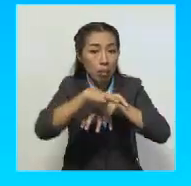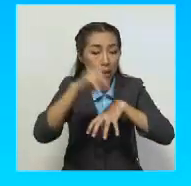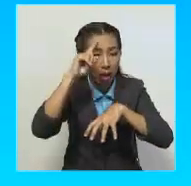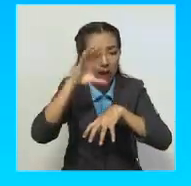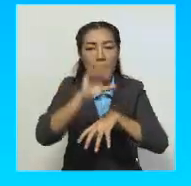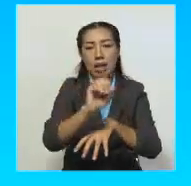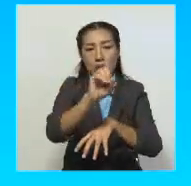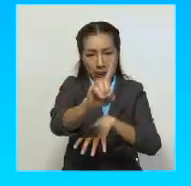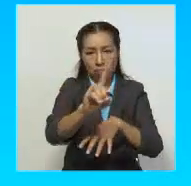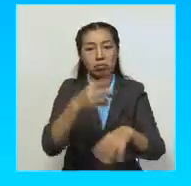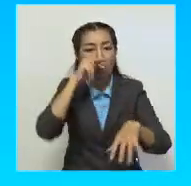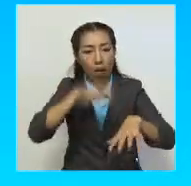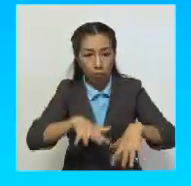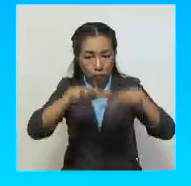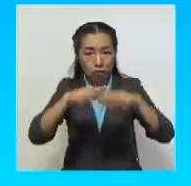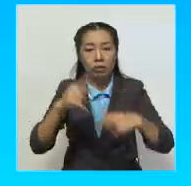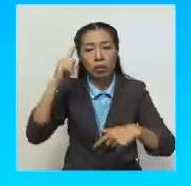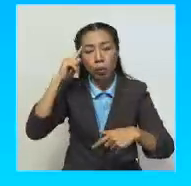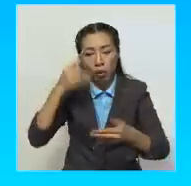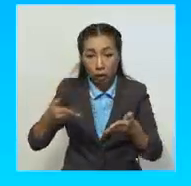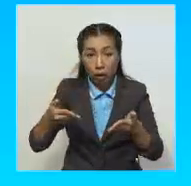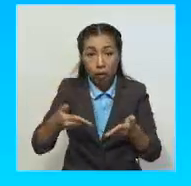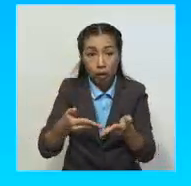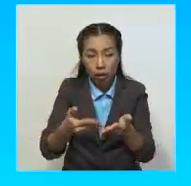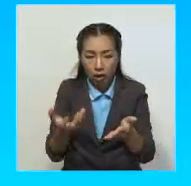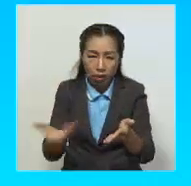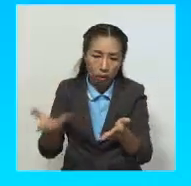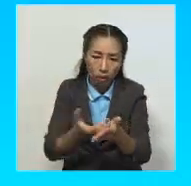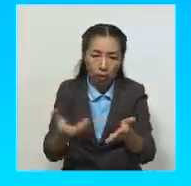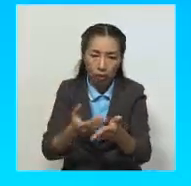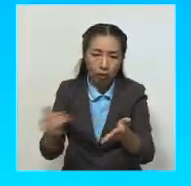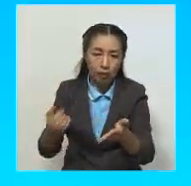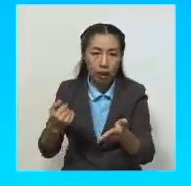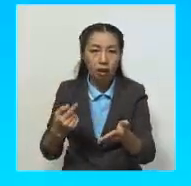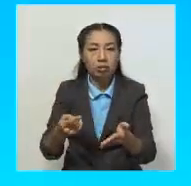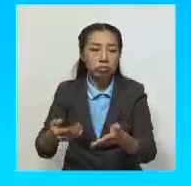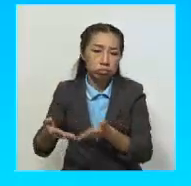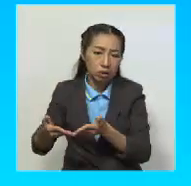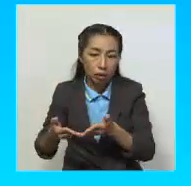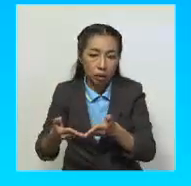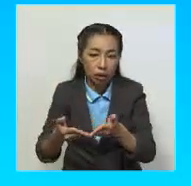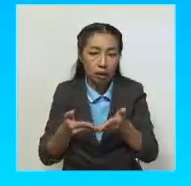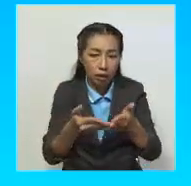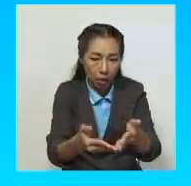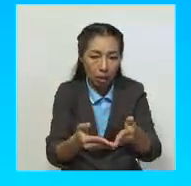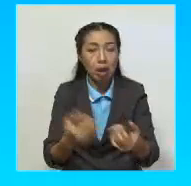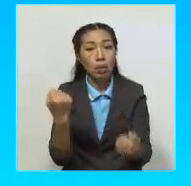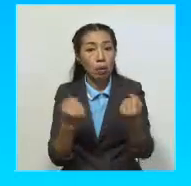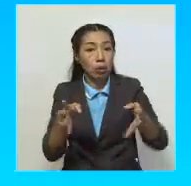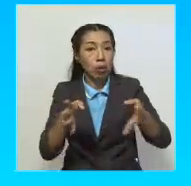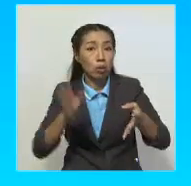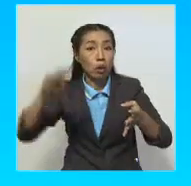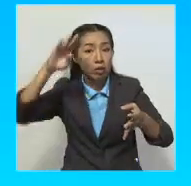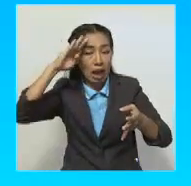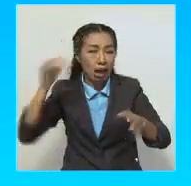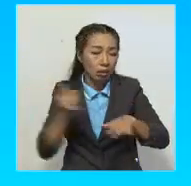ไป51หลังคาเรือนด้วยกันเจ้าหน้าที่ต้องใช้เรือท้องแบนแล้วก็ใช้รถทหารเนี่ยนะคะเข้าไปซึ่งเข้าไป